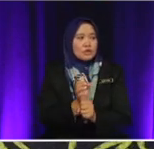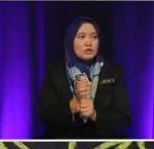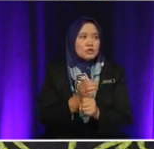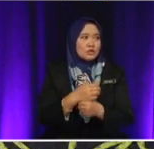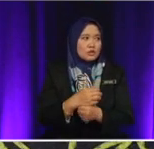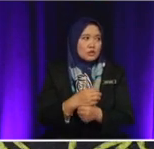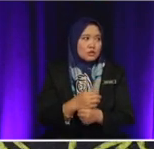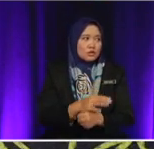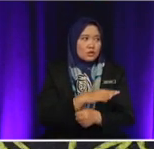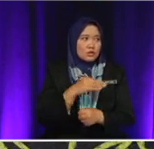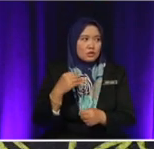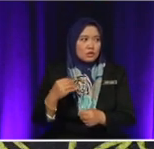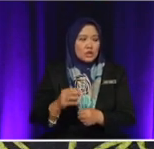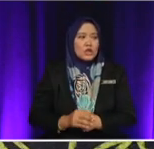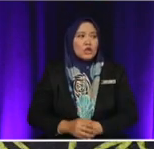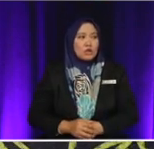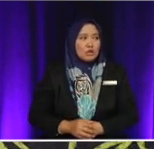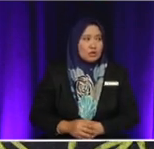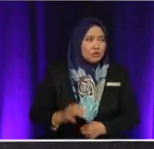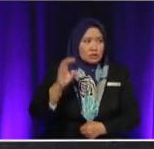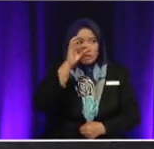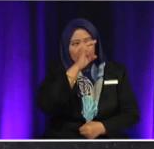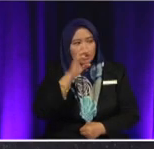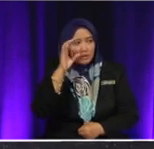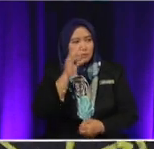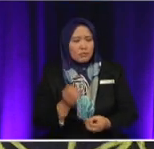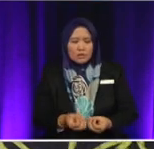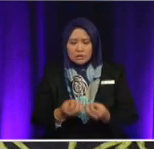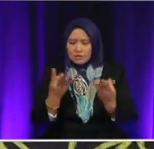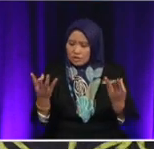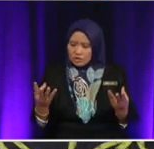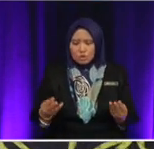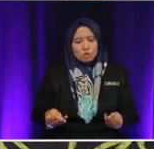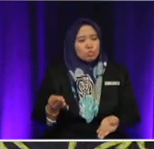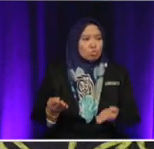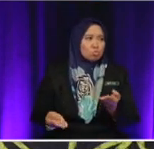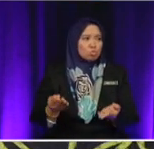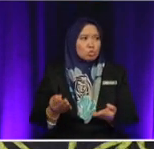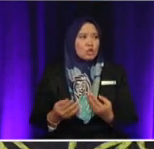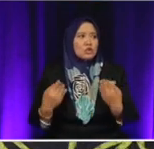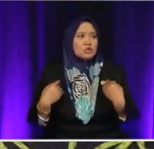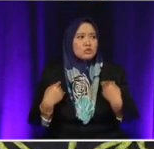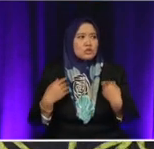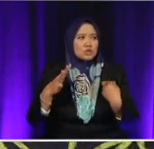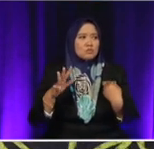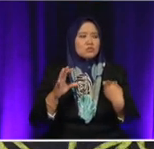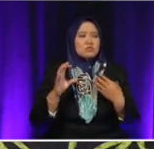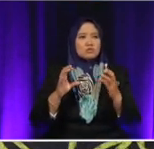Terdapat lima cara untuk menjana idea kreatif, iaitu sumbang saran, analogi